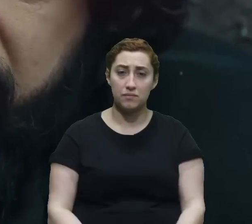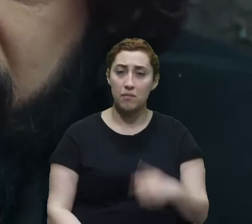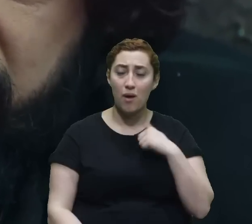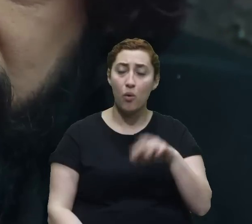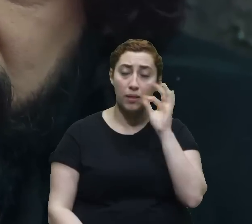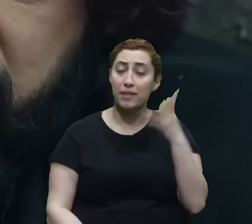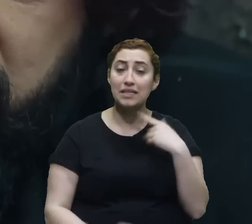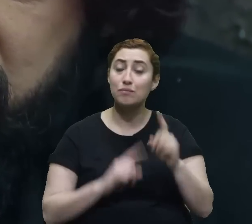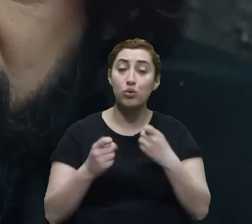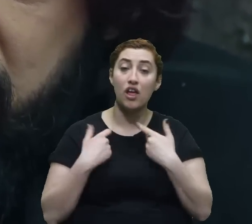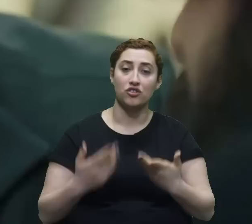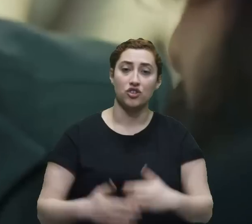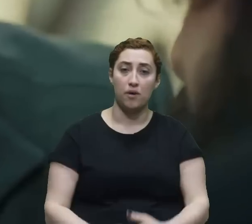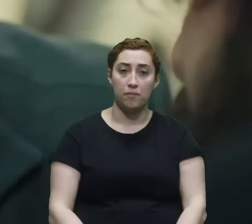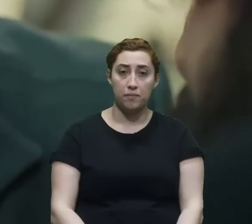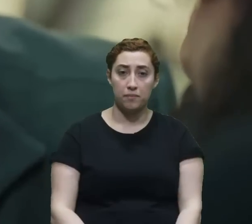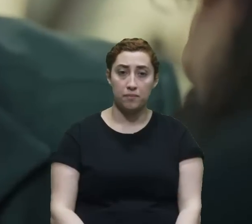Ben bu herifi nasıl bulacağım?